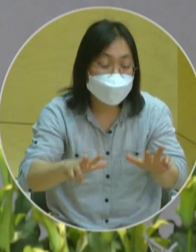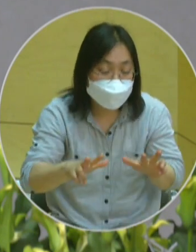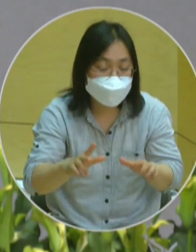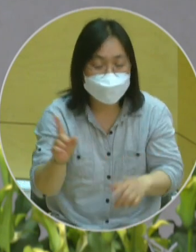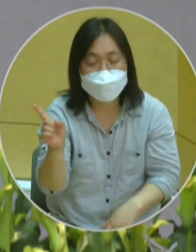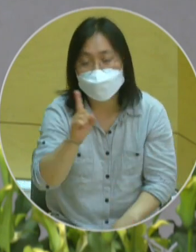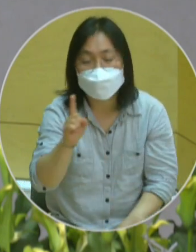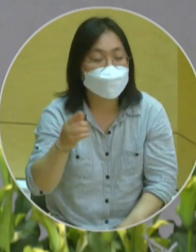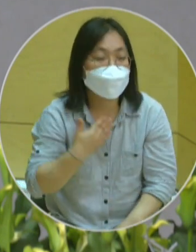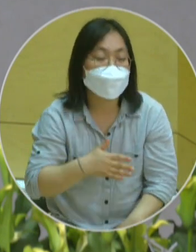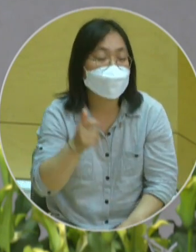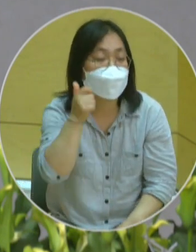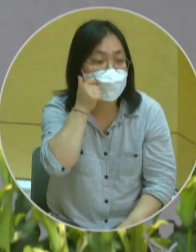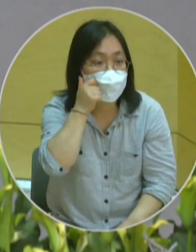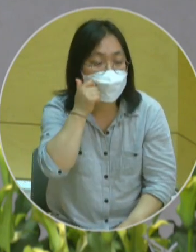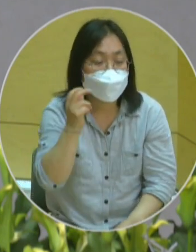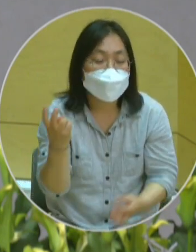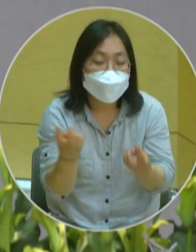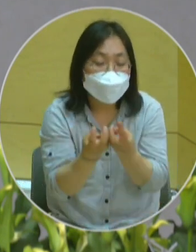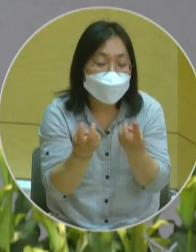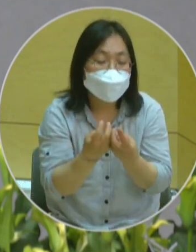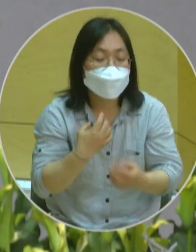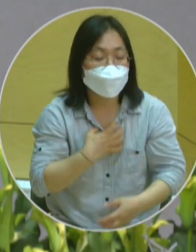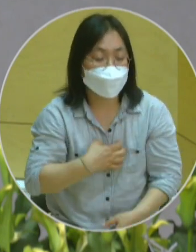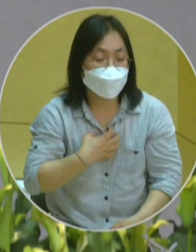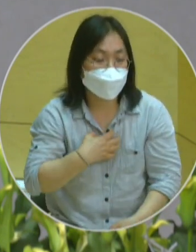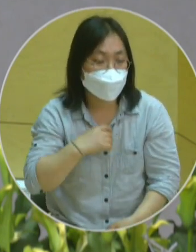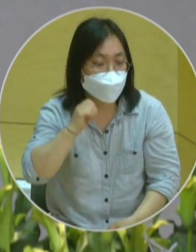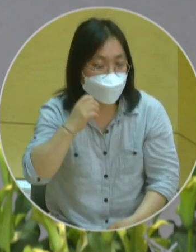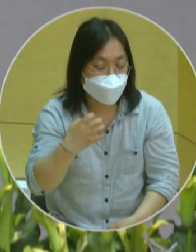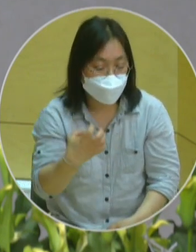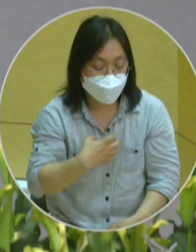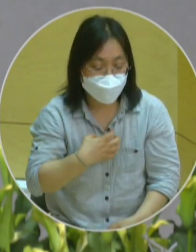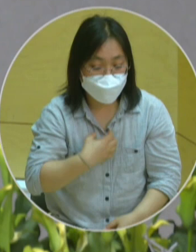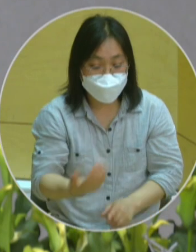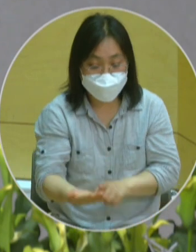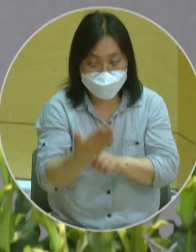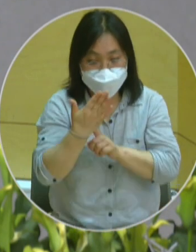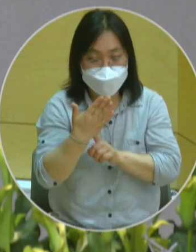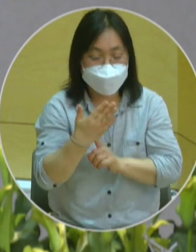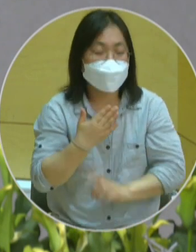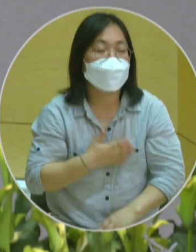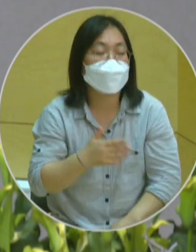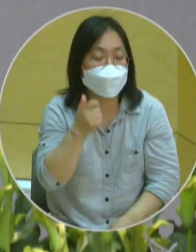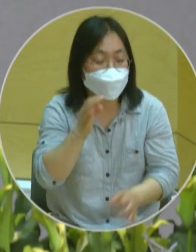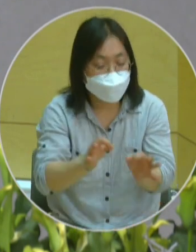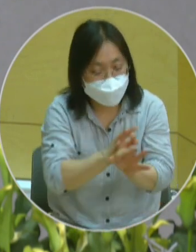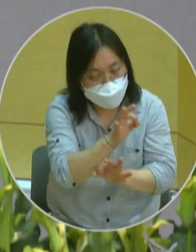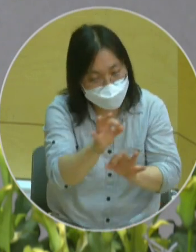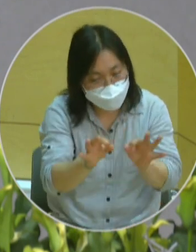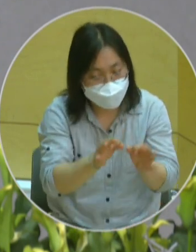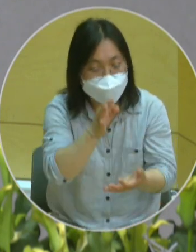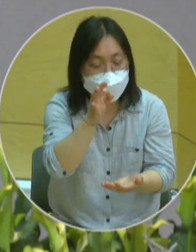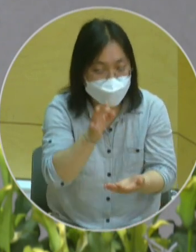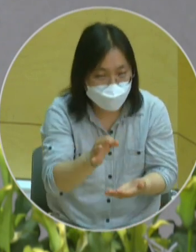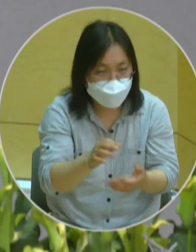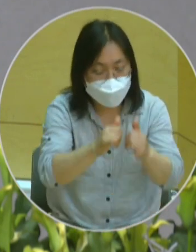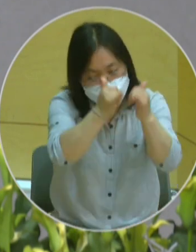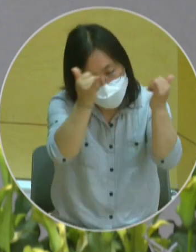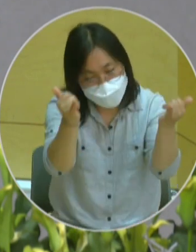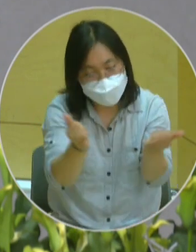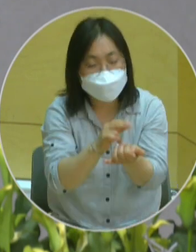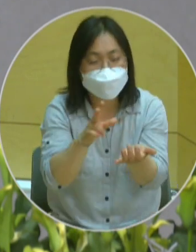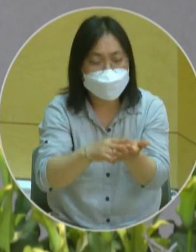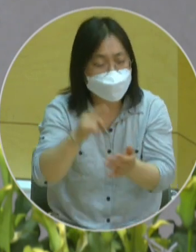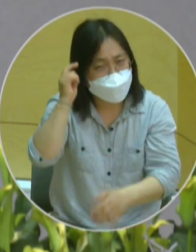어떤 위험이 어떤 어려움이 기다리고 있는지 금융이나 어떤 경제적인 문제나 사회적인 문제나